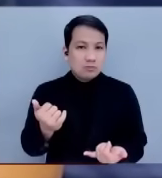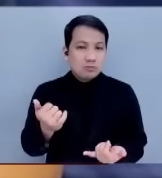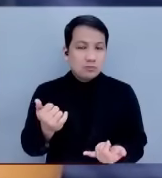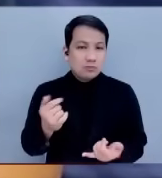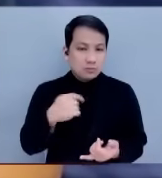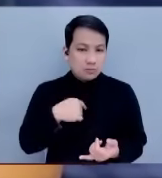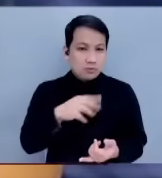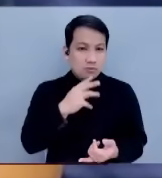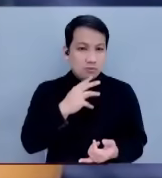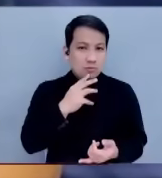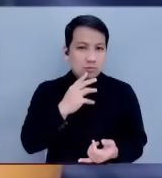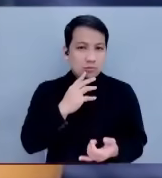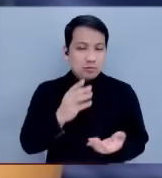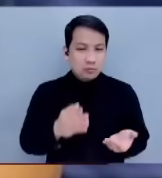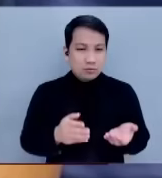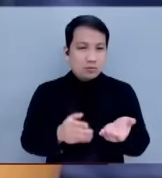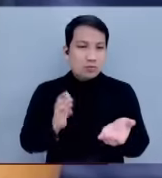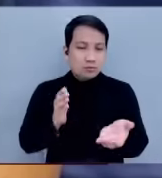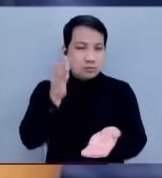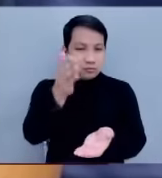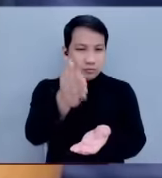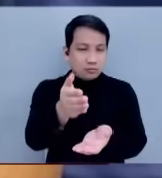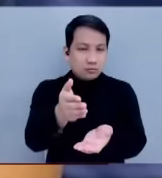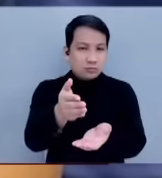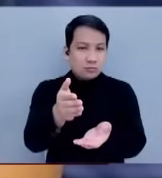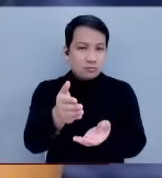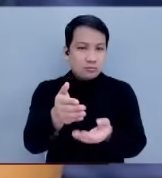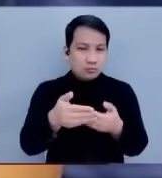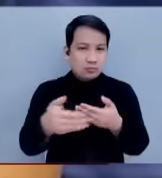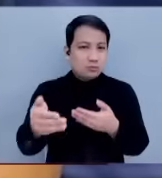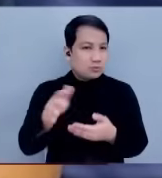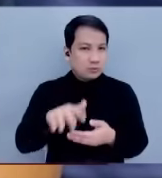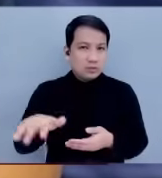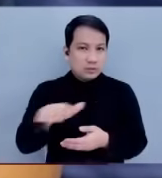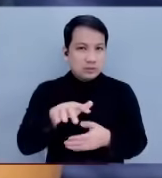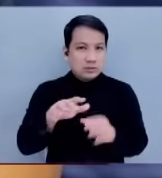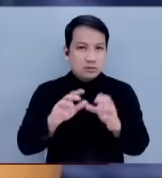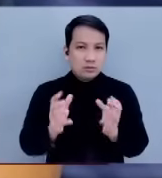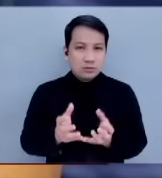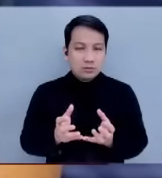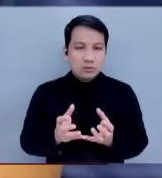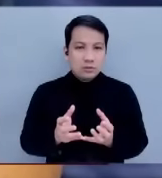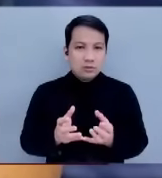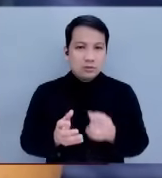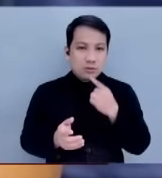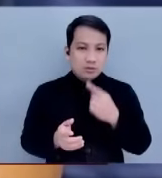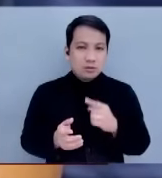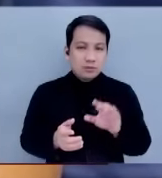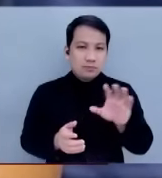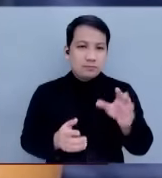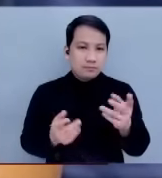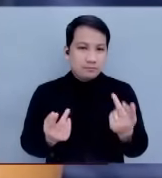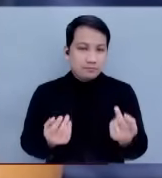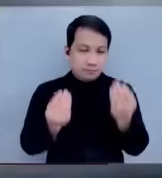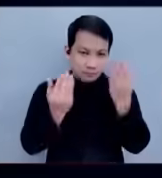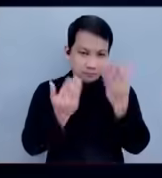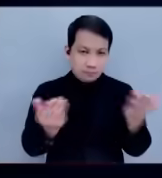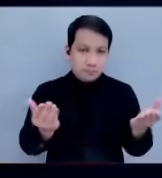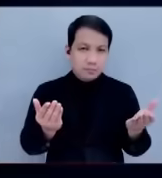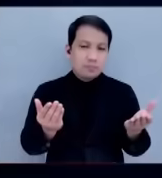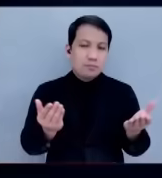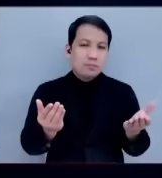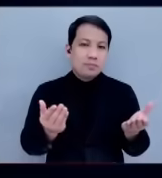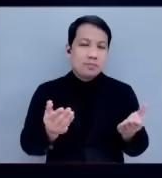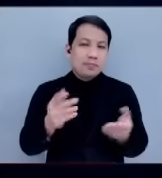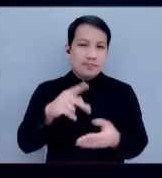go after them anywhere in the world through the existing protocols that we have with other coast guards. Wala